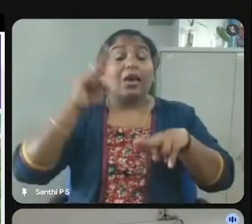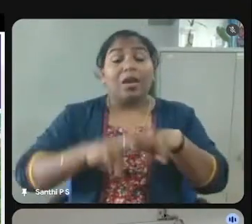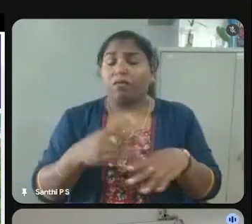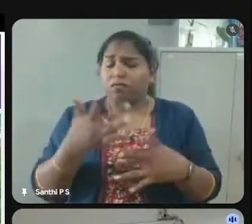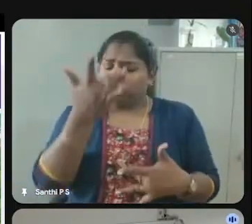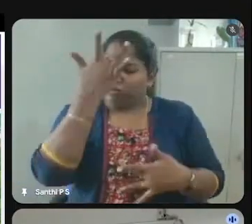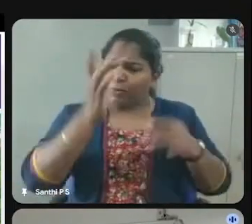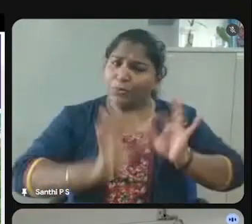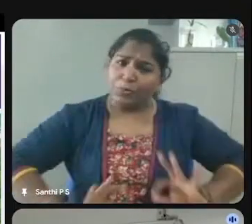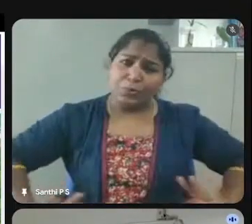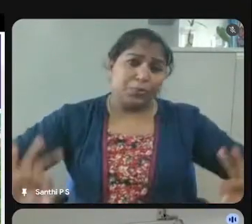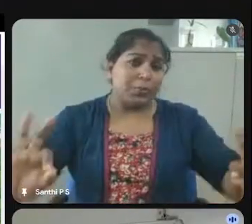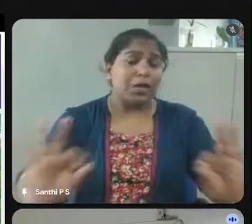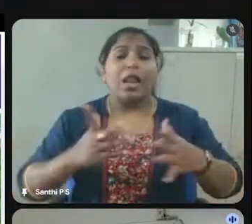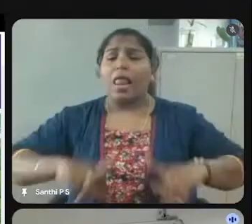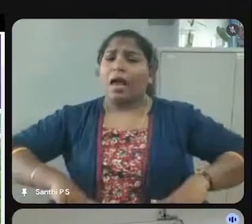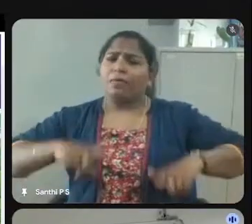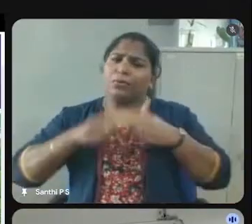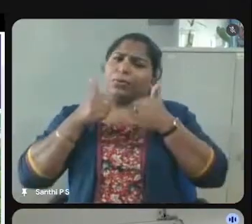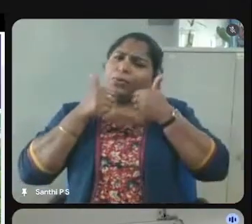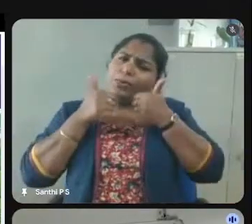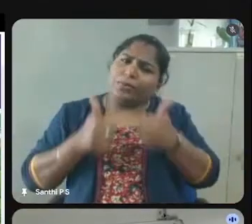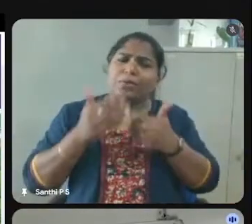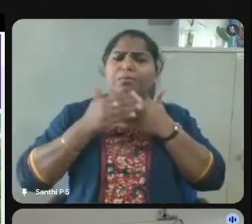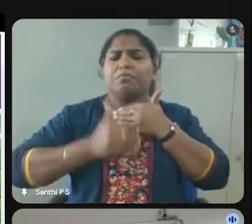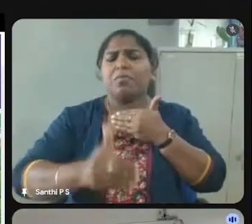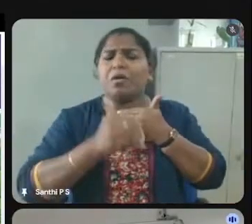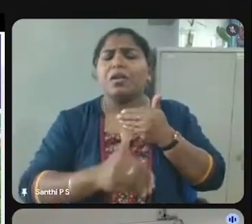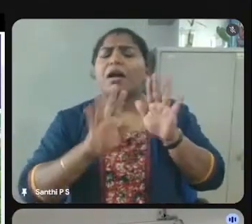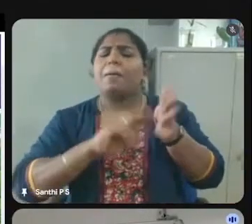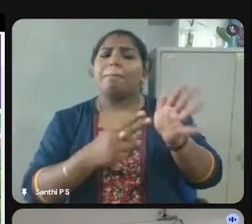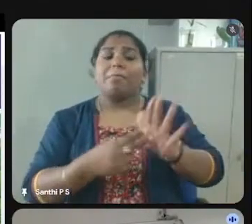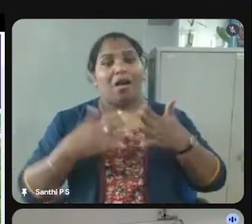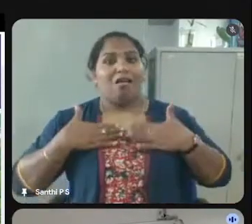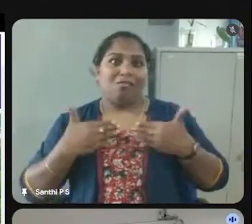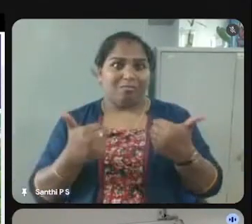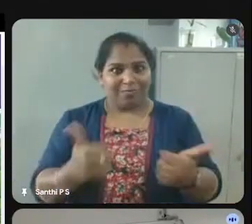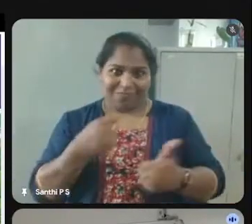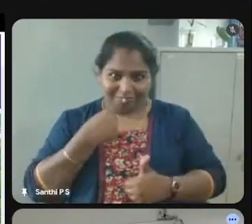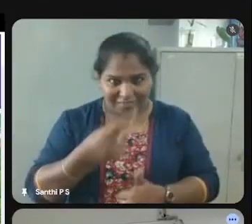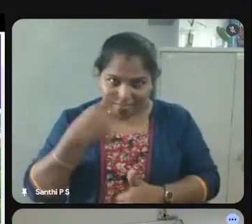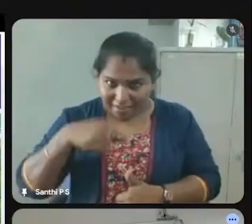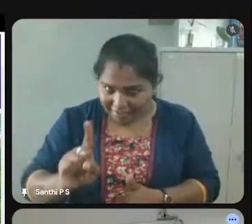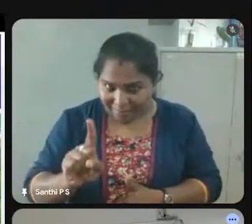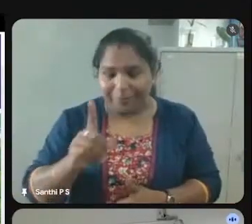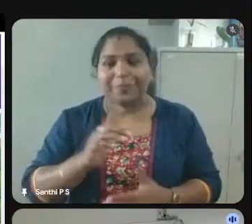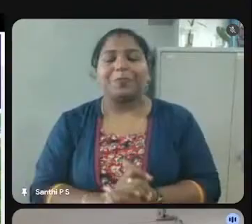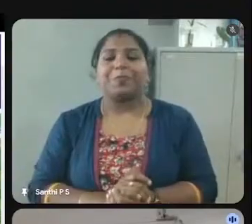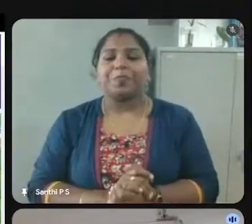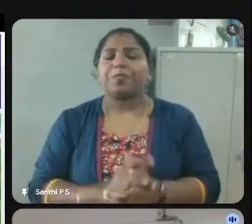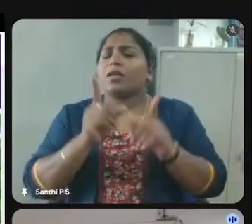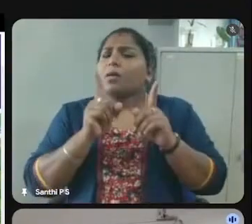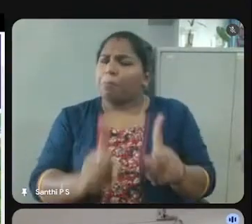മാരക രോഗങ്ങളൊന്നും കൊണ്ട് നമ്മൾ ബുദ്ധിമുട്ടുന്നില്ല എന്ന് തോന്നുകയാണെന്നുള്ള എല്ലാ വ്യക്തിയെയും നമ്മൾ ആരോഗ്യമുള്ള ഒരു വ്യക്തി എന്ന് നമ്മൾ പറയാറുണ്ട്, അല്ലെ?